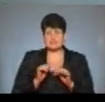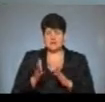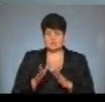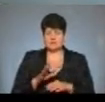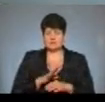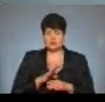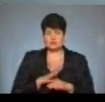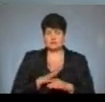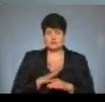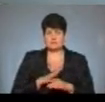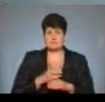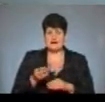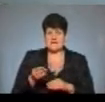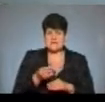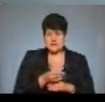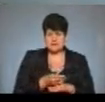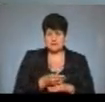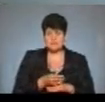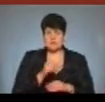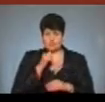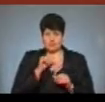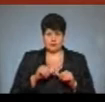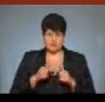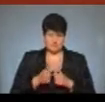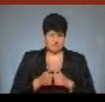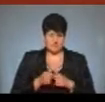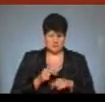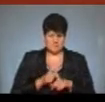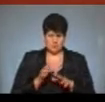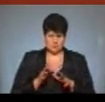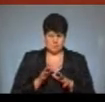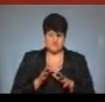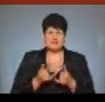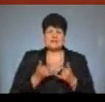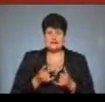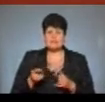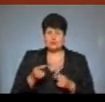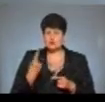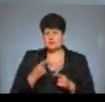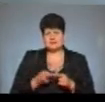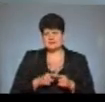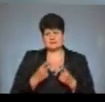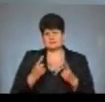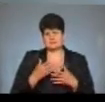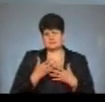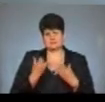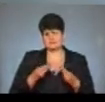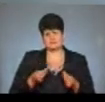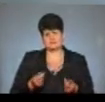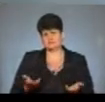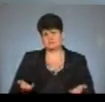де пройшла стихія, пересіяли. Тобто ми не відчуємо жодного наслідку? Ну, для Тернопільщини воно не суттєво, звичайно,